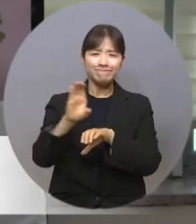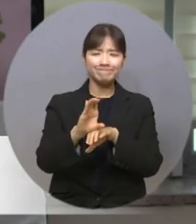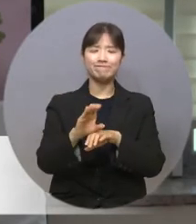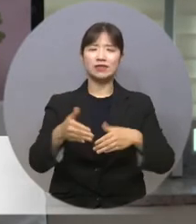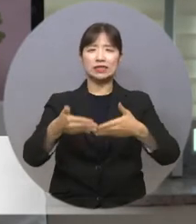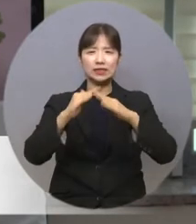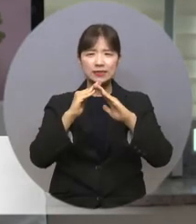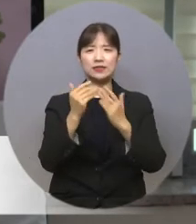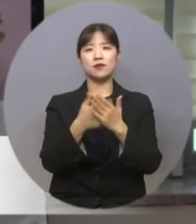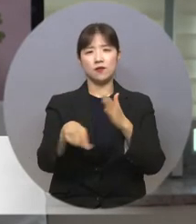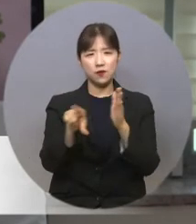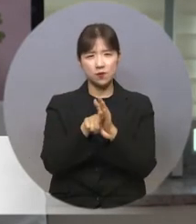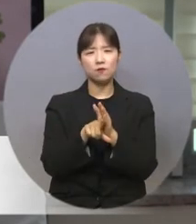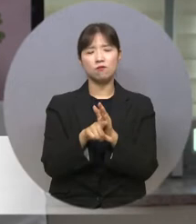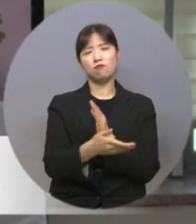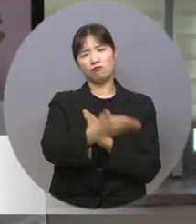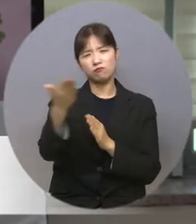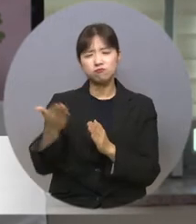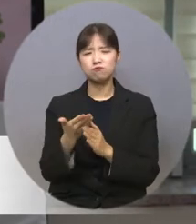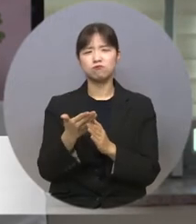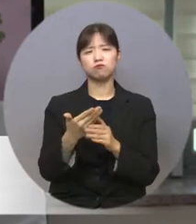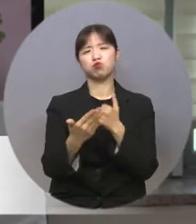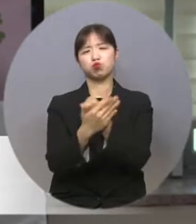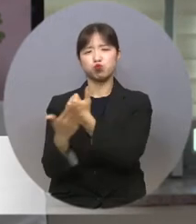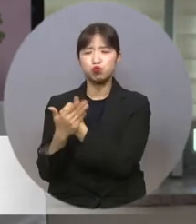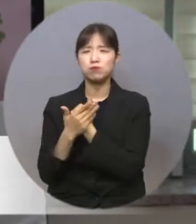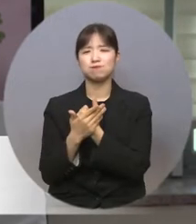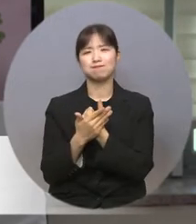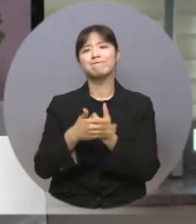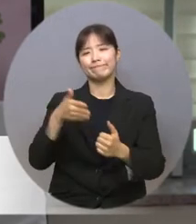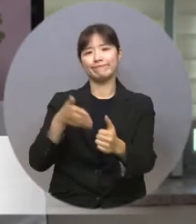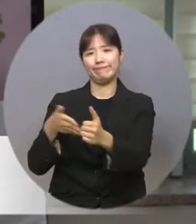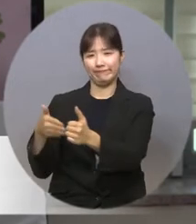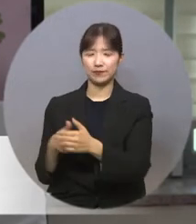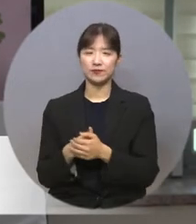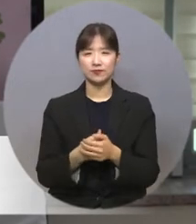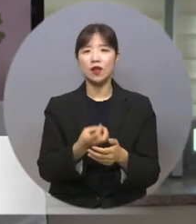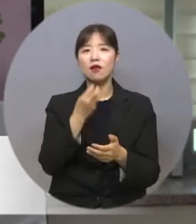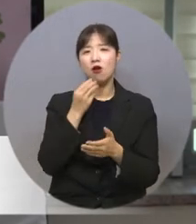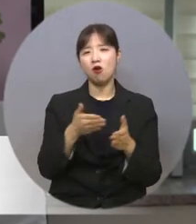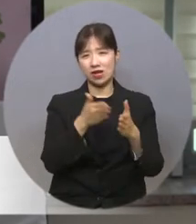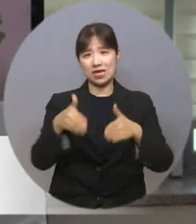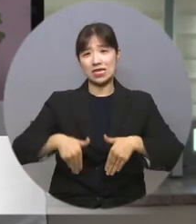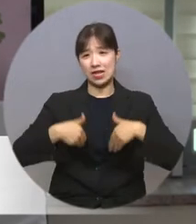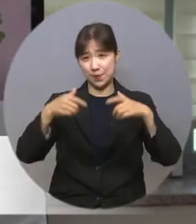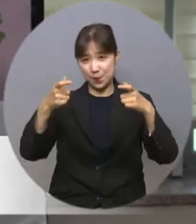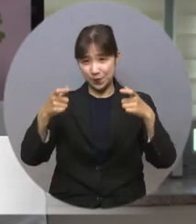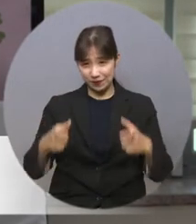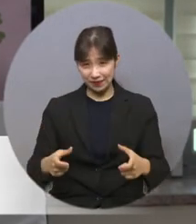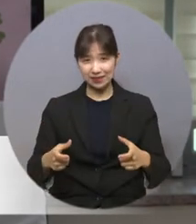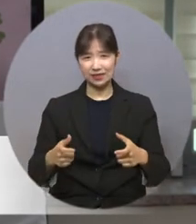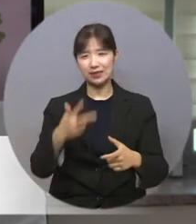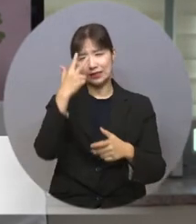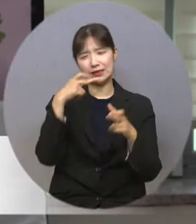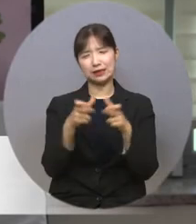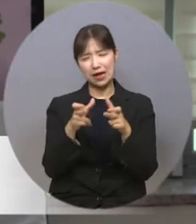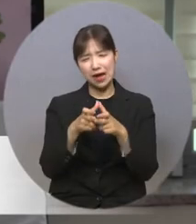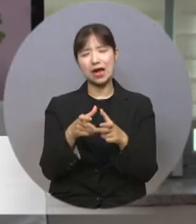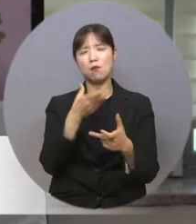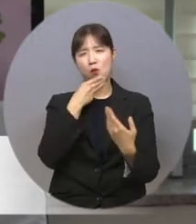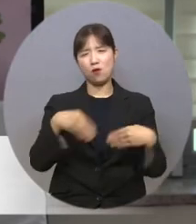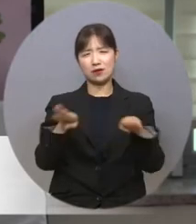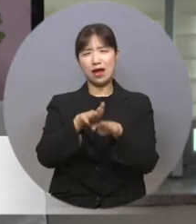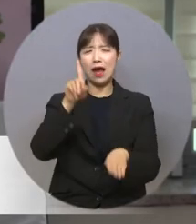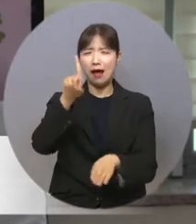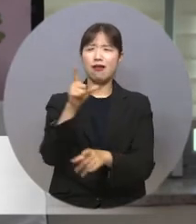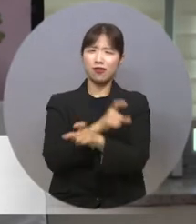있도록 많은 협조와 도움을 바랍니다 경기도 남부 지역의 시각적 의 묵직한 하루를